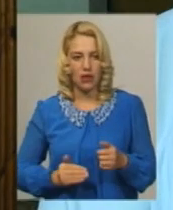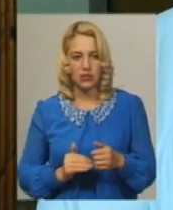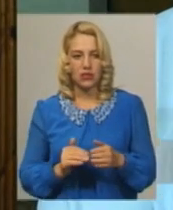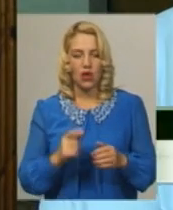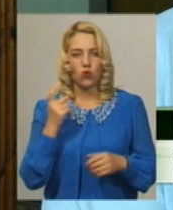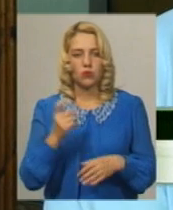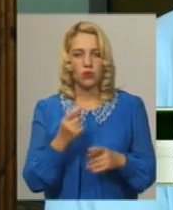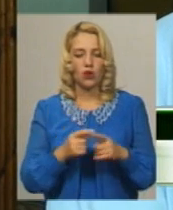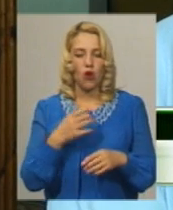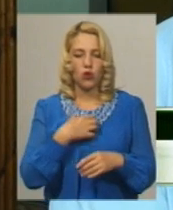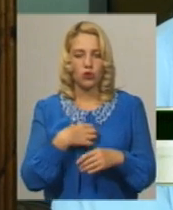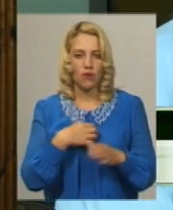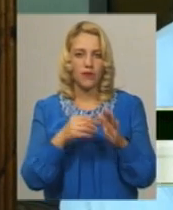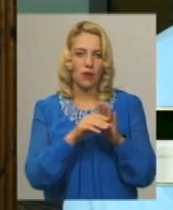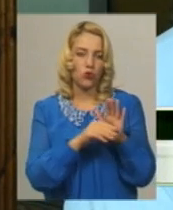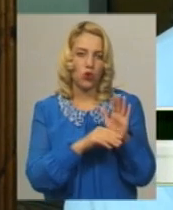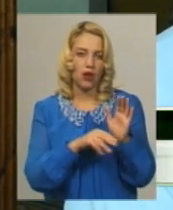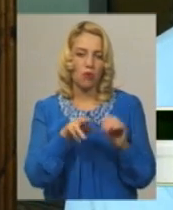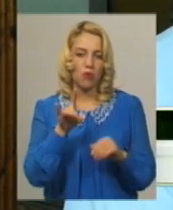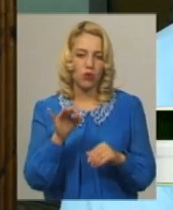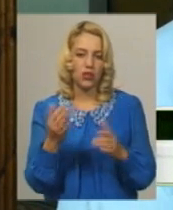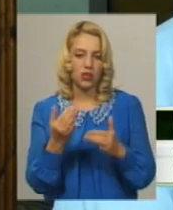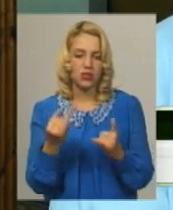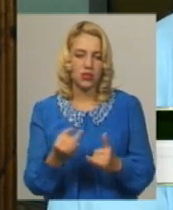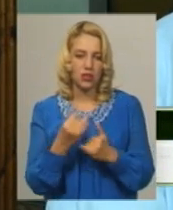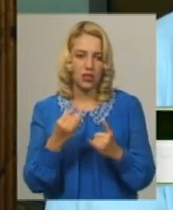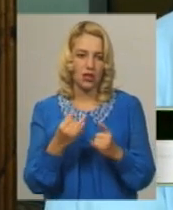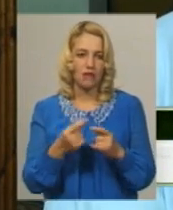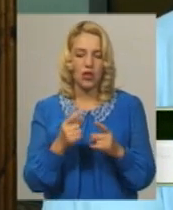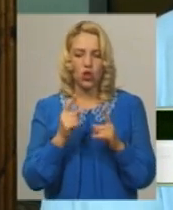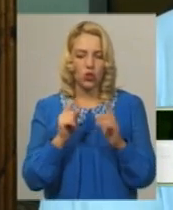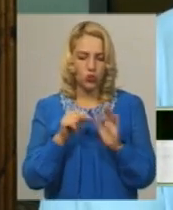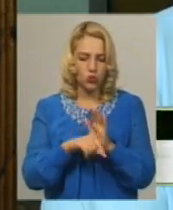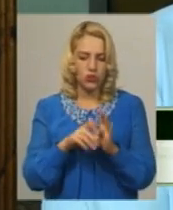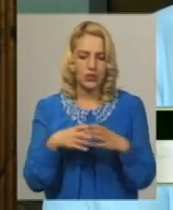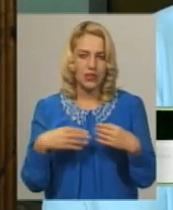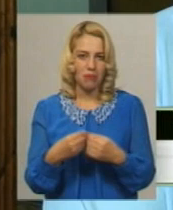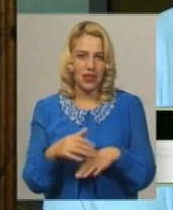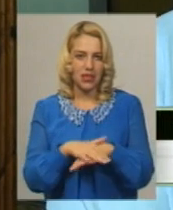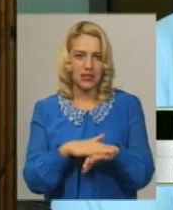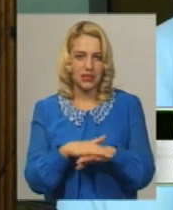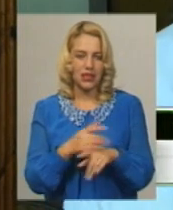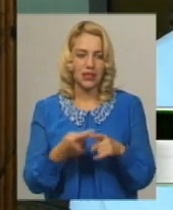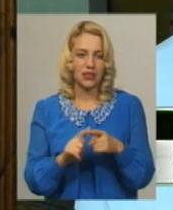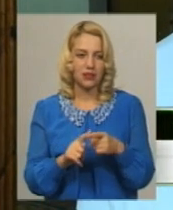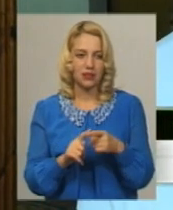Основна програма, яка цікава зараз суто сімейному населенню, це